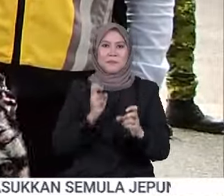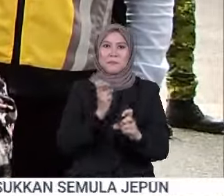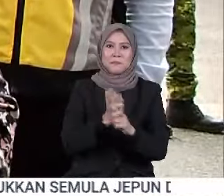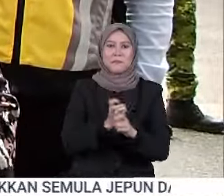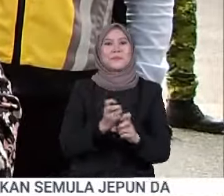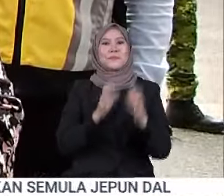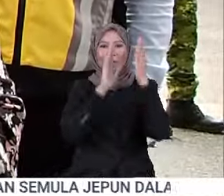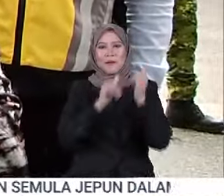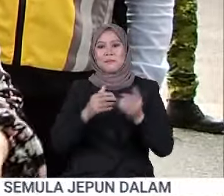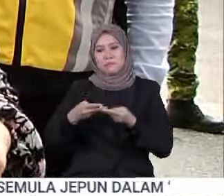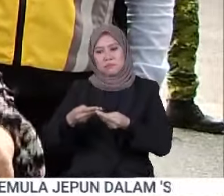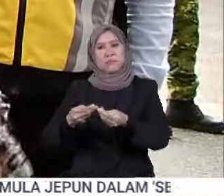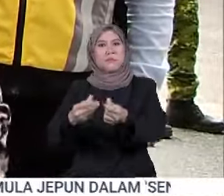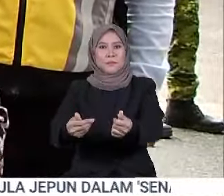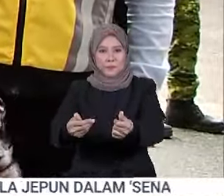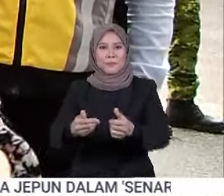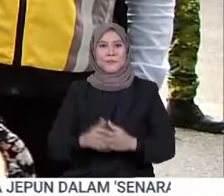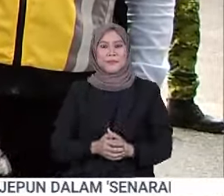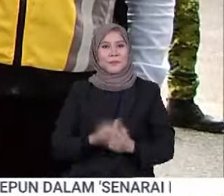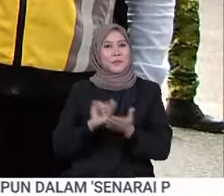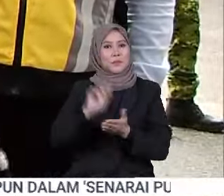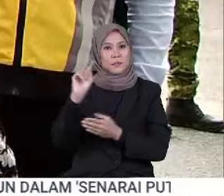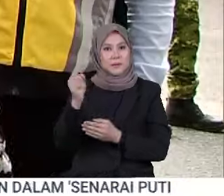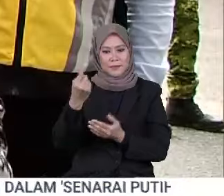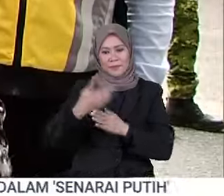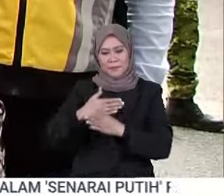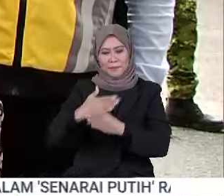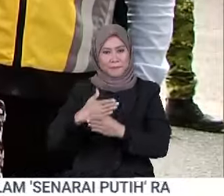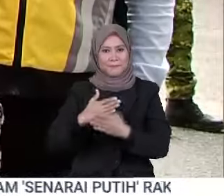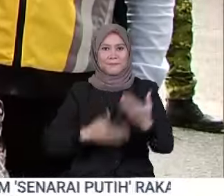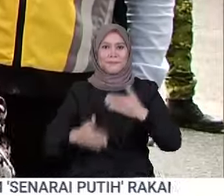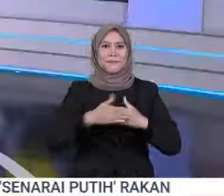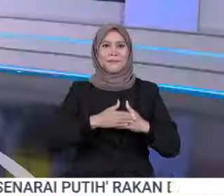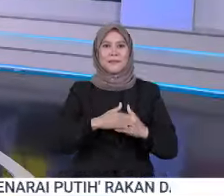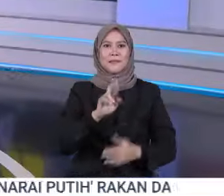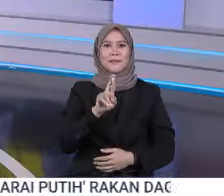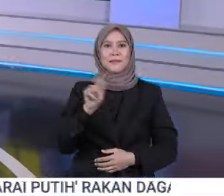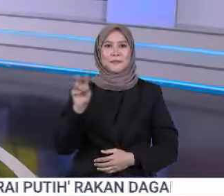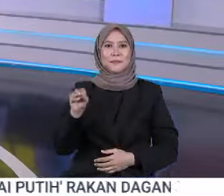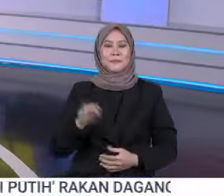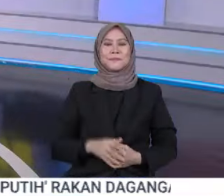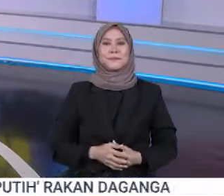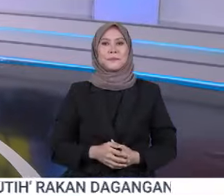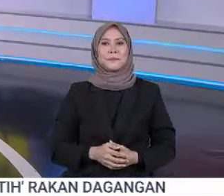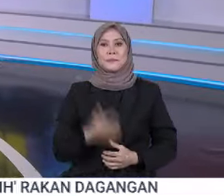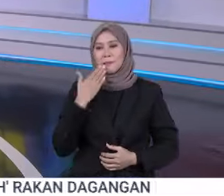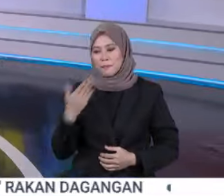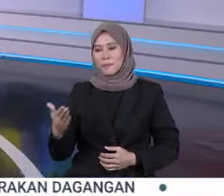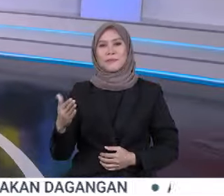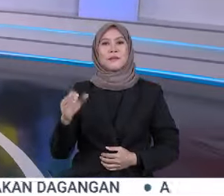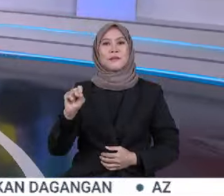dipermudahkan segalanya berjalan dengan lancar dan itu saja saya ksikan kita kembali ke studio terima kas